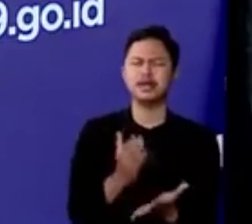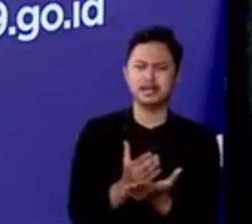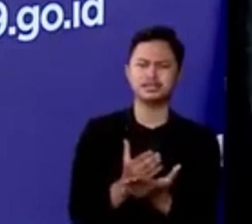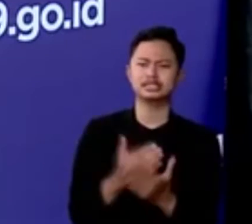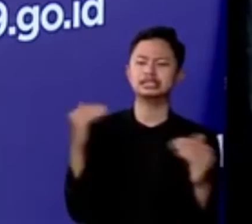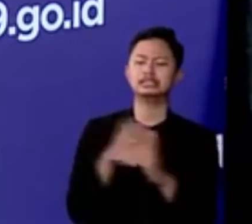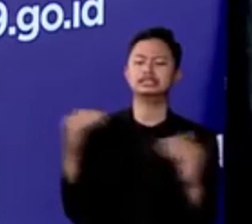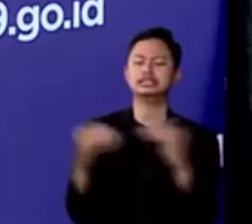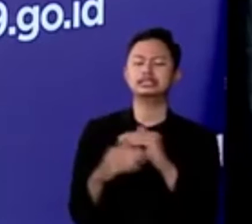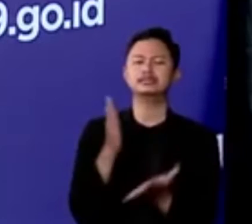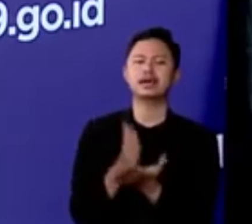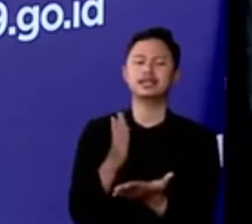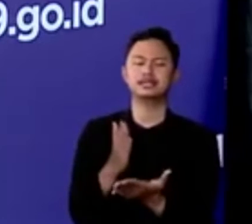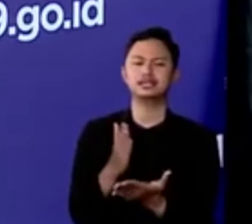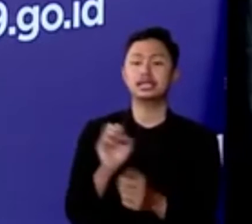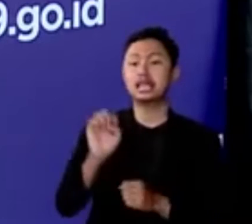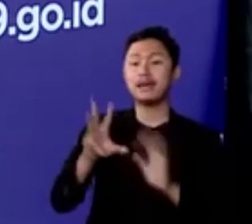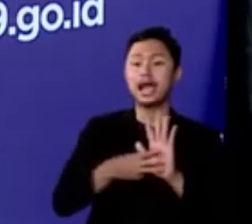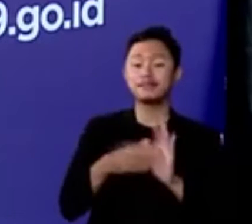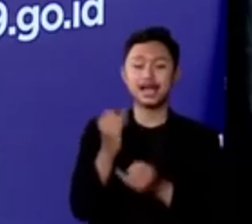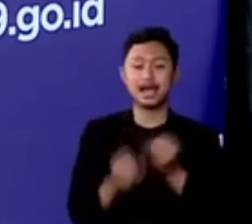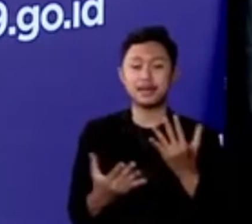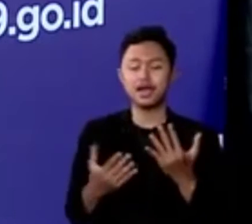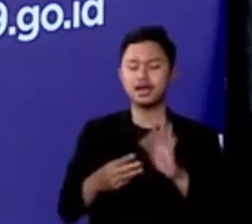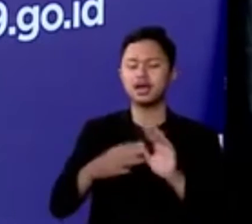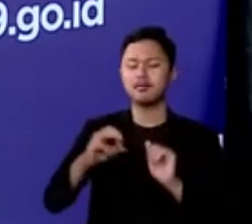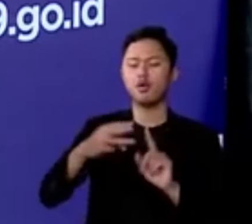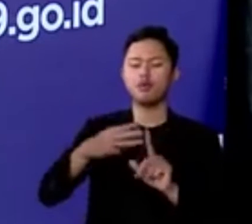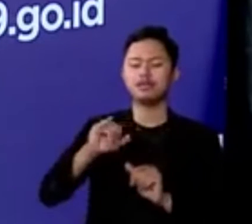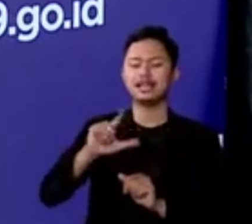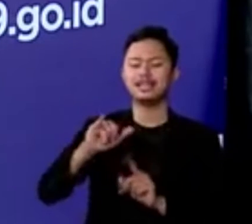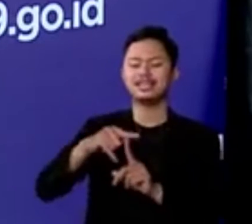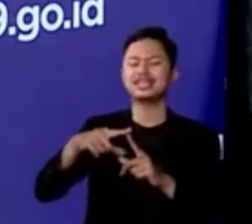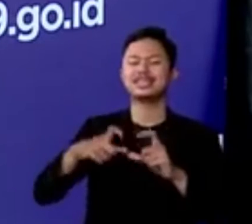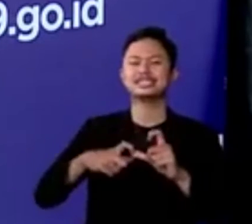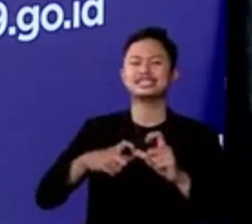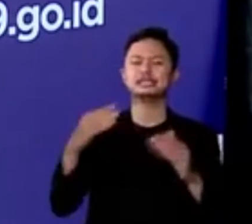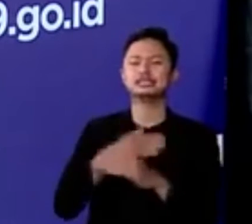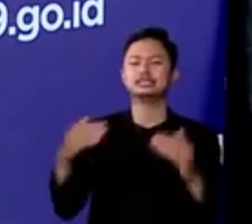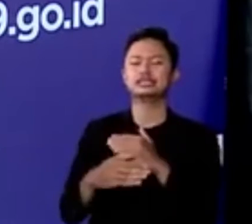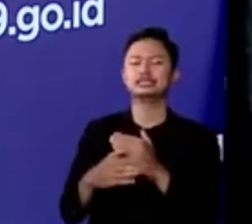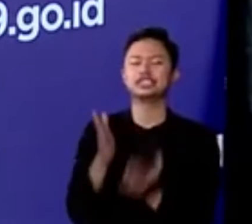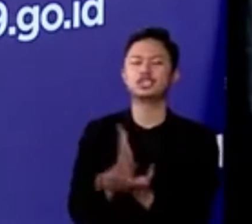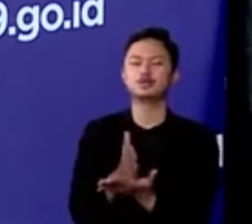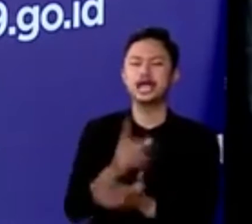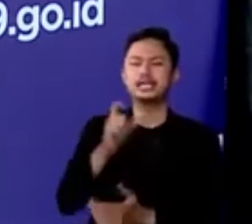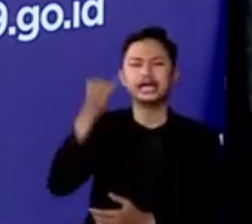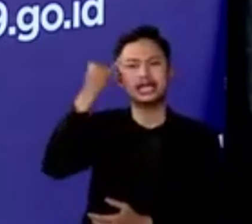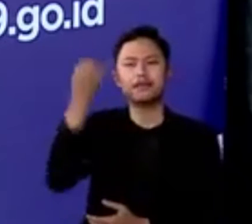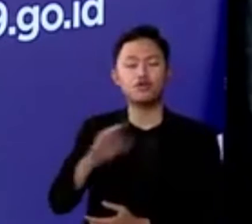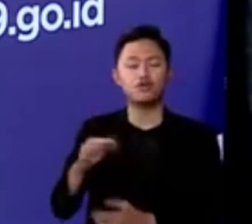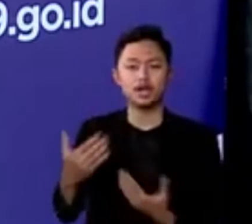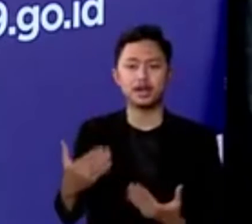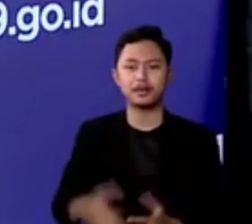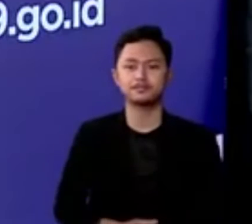mobilitasnya karena tarikan 5m yang terakhir ini mengurangi mobilitas beruntung menjaga supaya pikiran tetap flash ide-ide terus mengalirnya